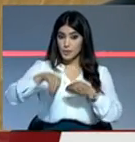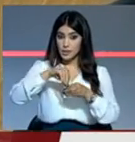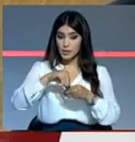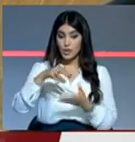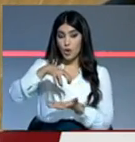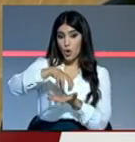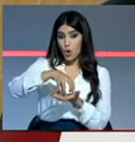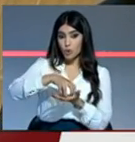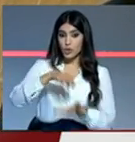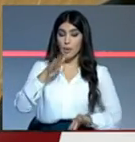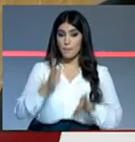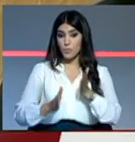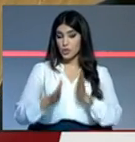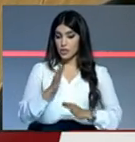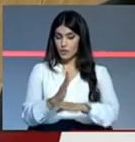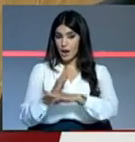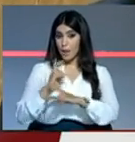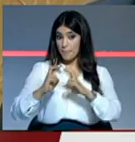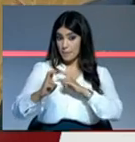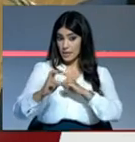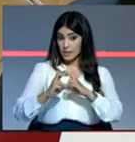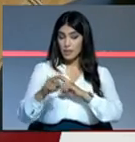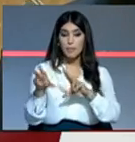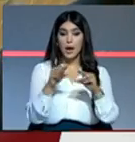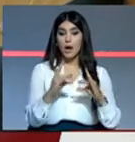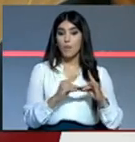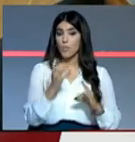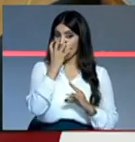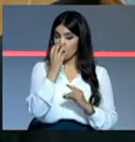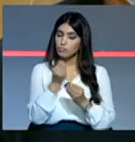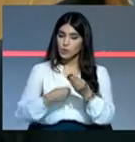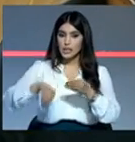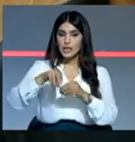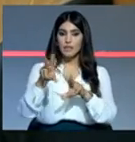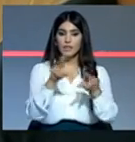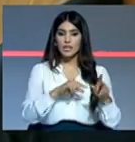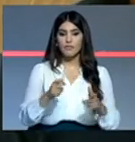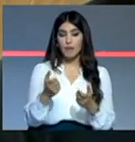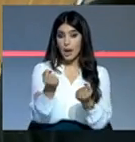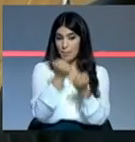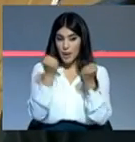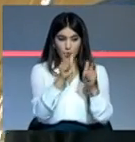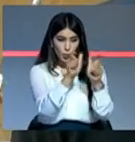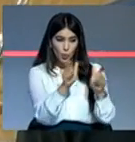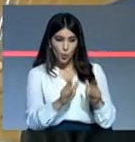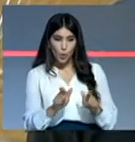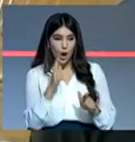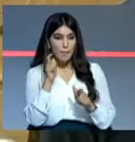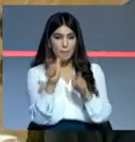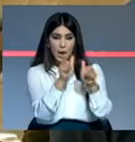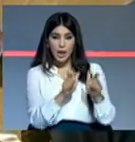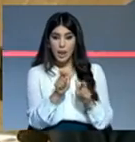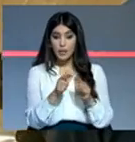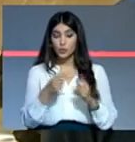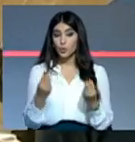تركيزهم داخل المستشفى الميداني ثم بعض ثلث السكان اضافه حملت التقصي وحملات المراقبه لما